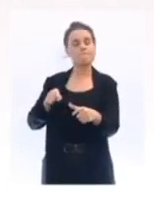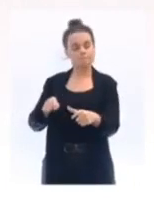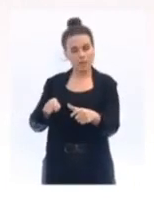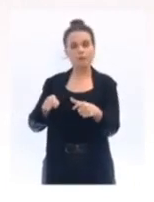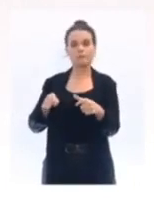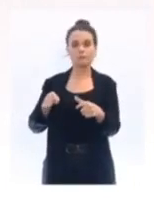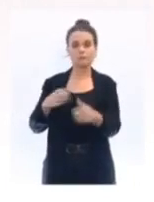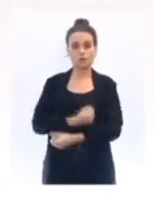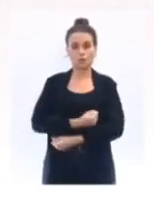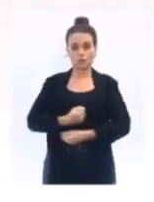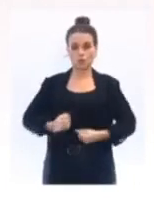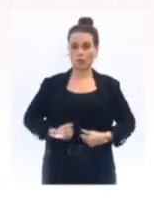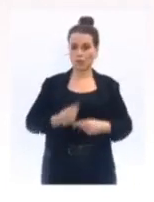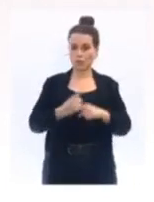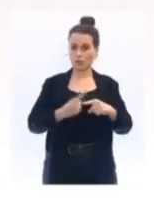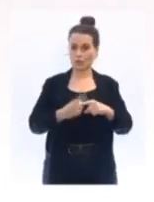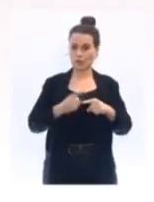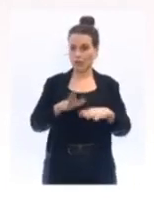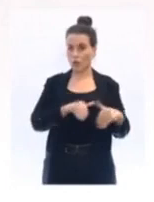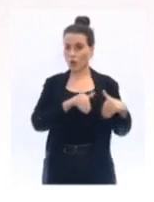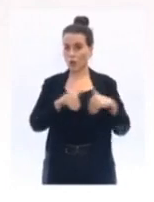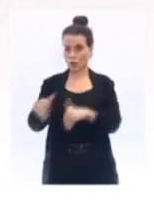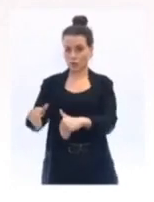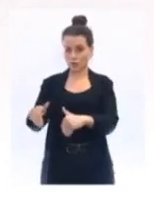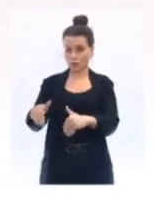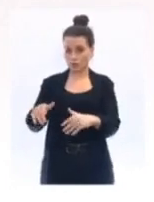tous ces différents éléments.